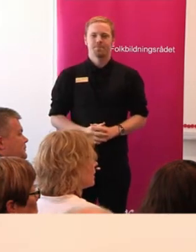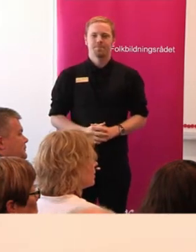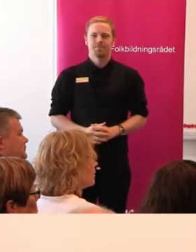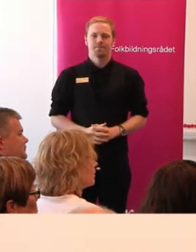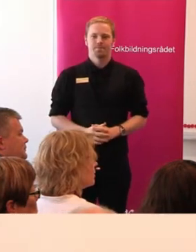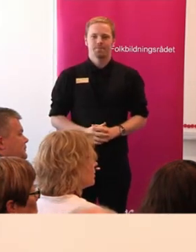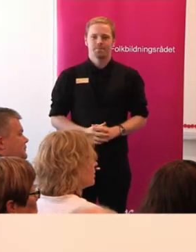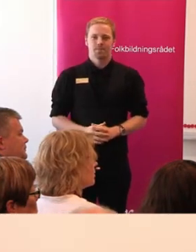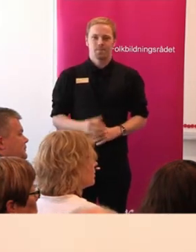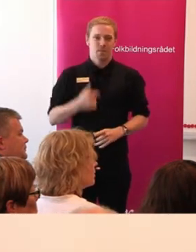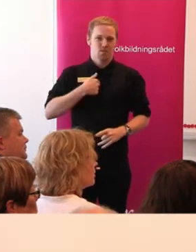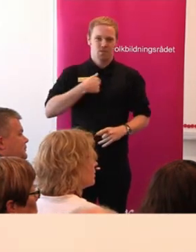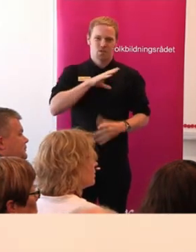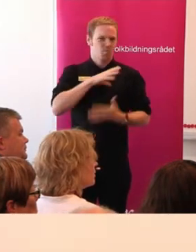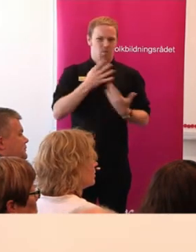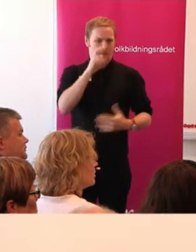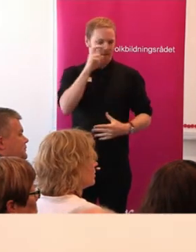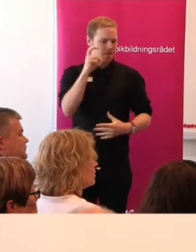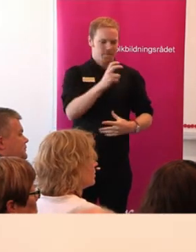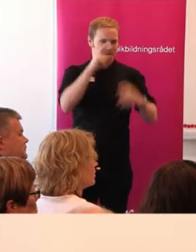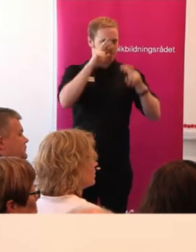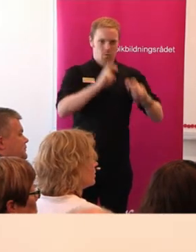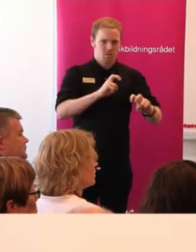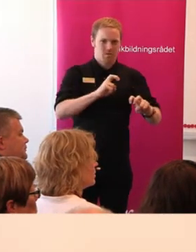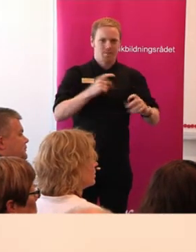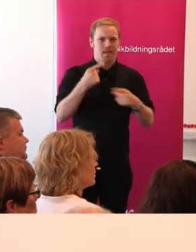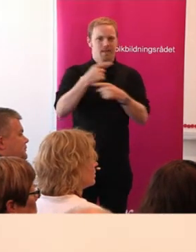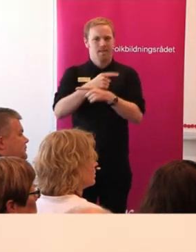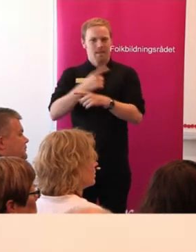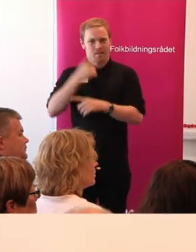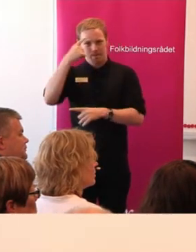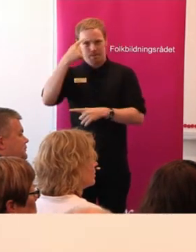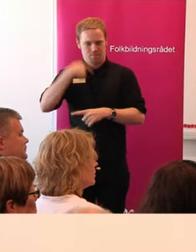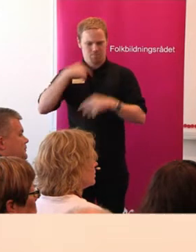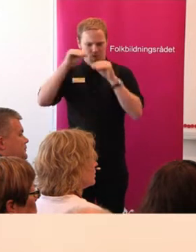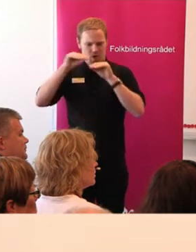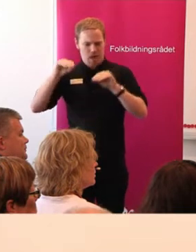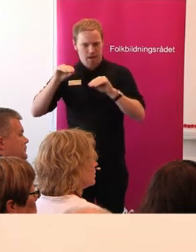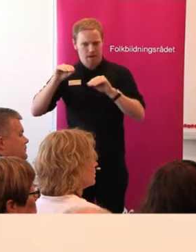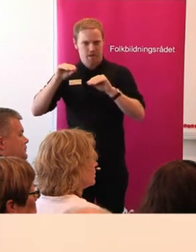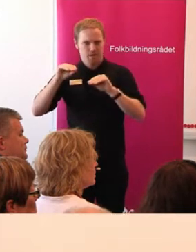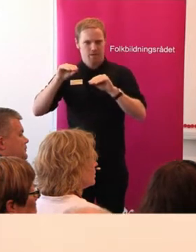kanske inte ha något forskningsperspektiv utan faktiskt vara lärare och tycka till. Så.